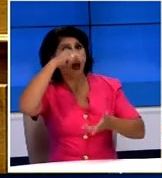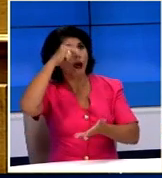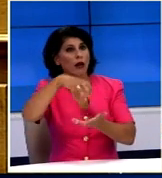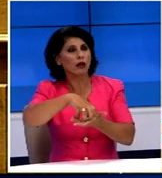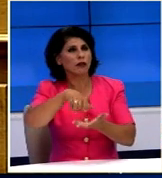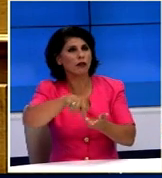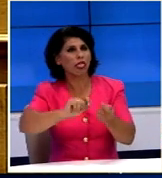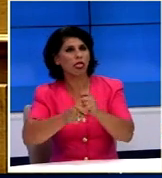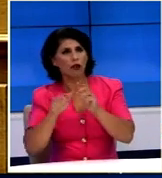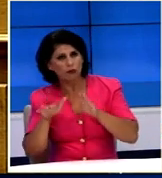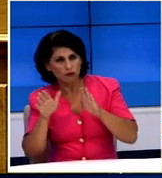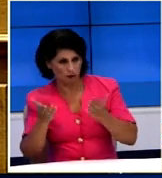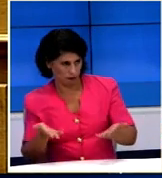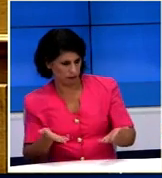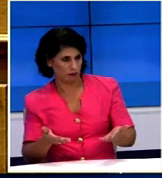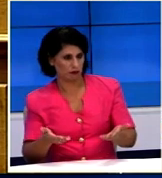παραβιάζει